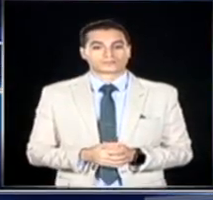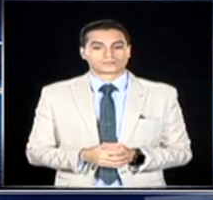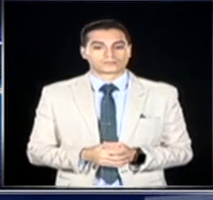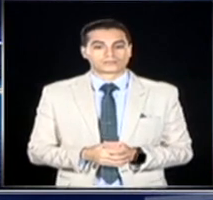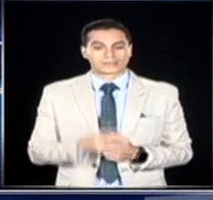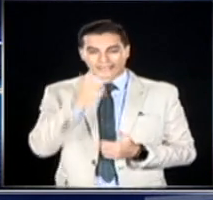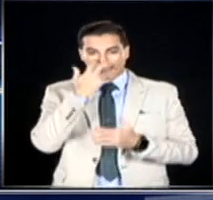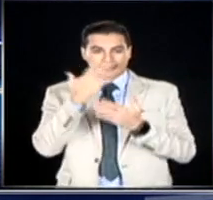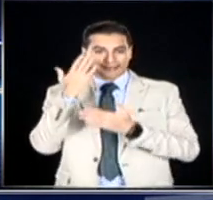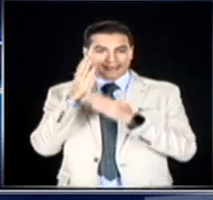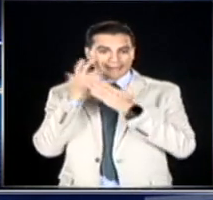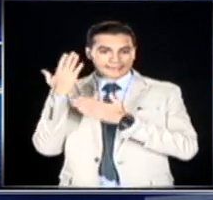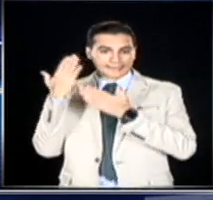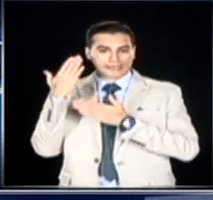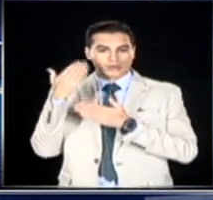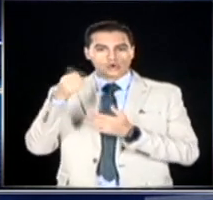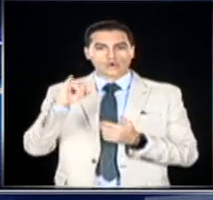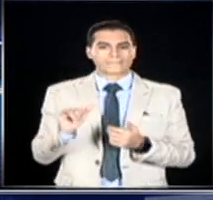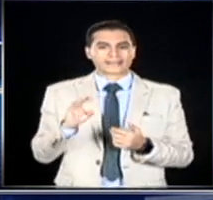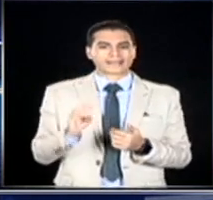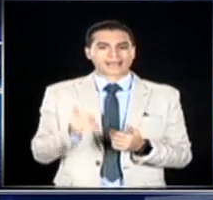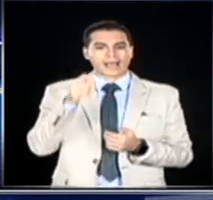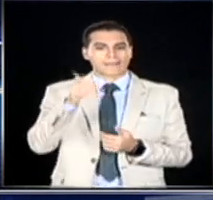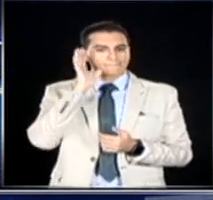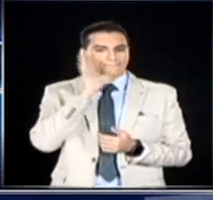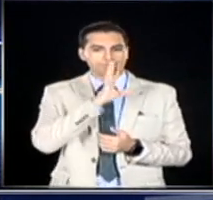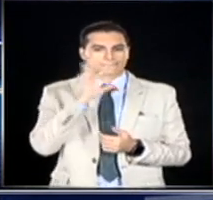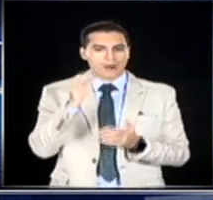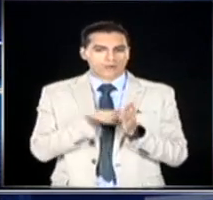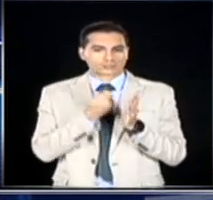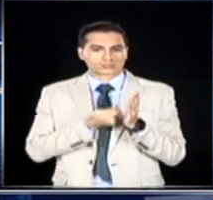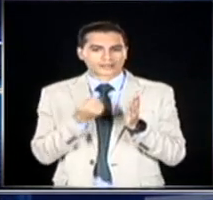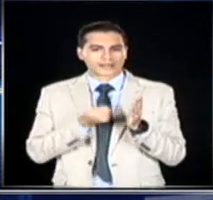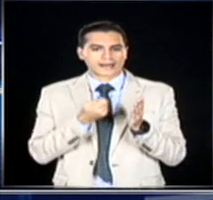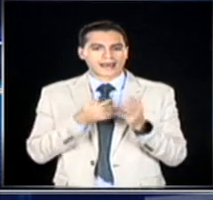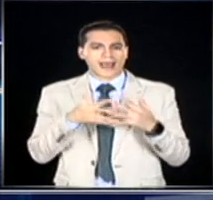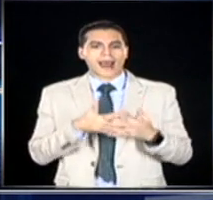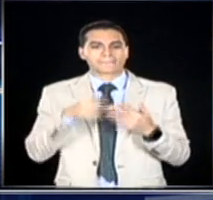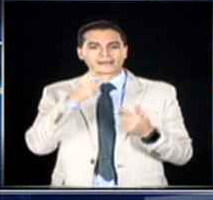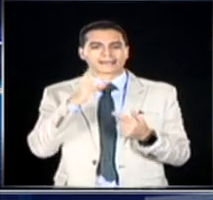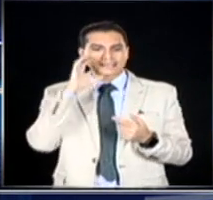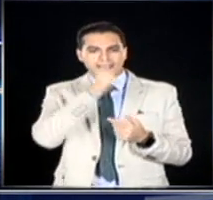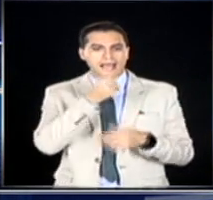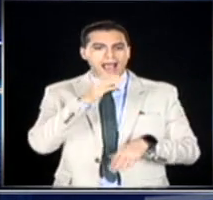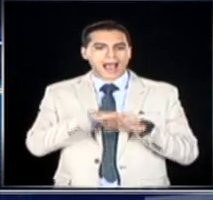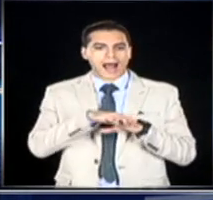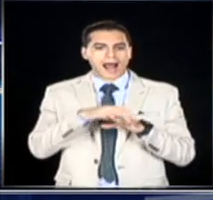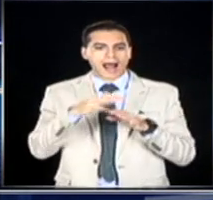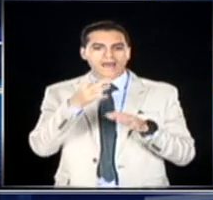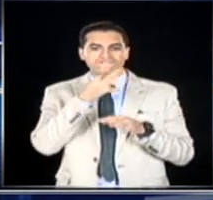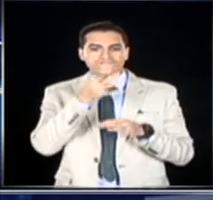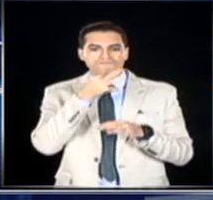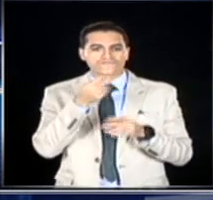تاريخ أوميجا هي مذكرة أمريكية سرية لتقليل نفوذ أحد